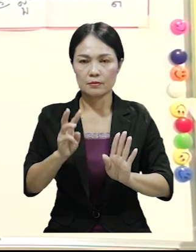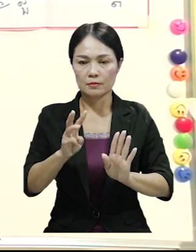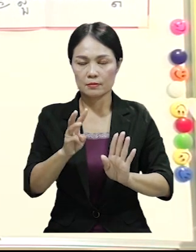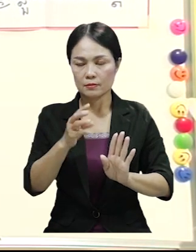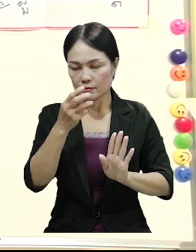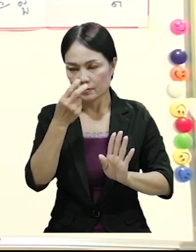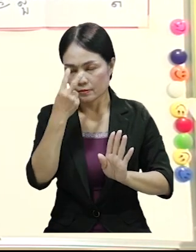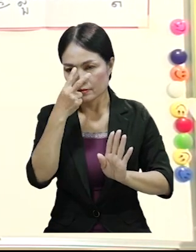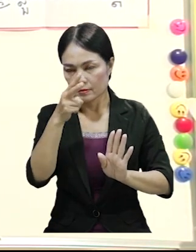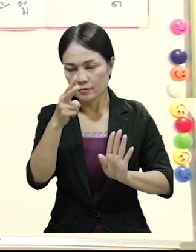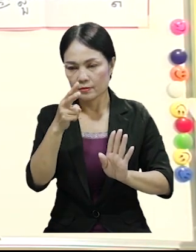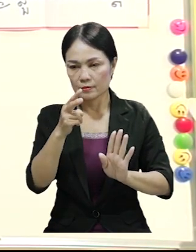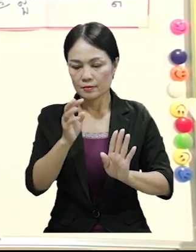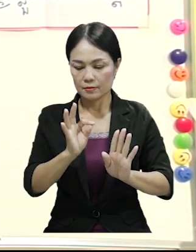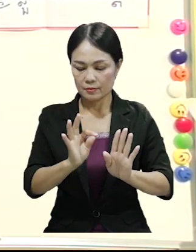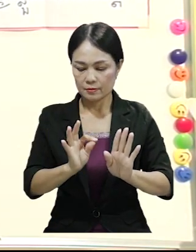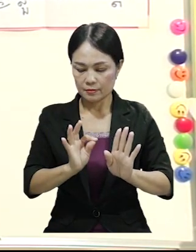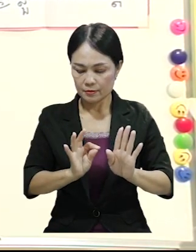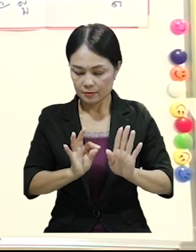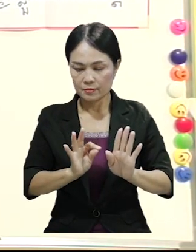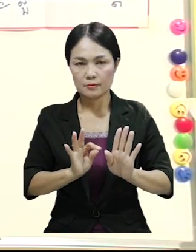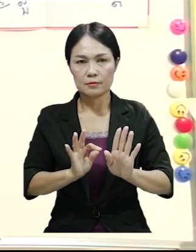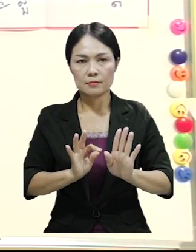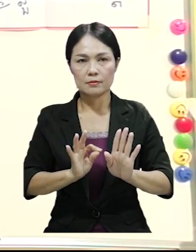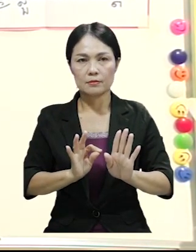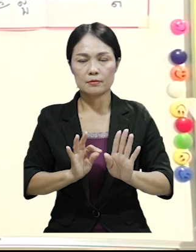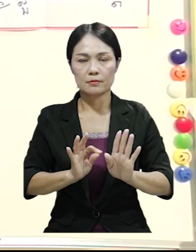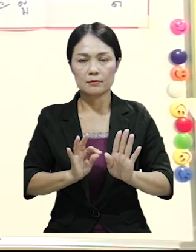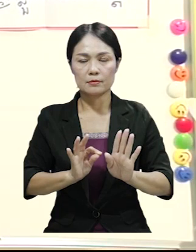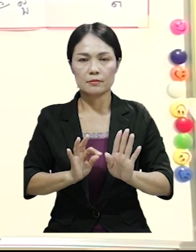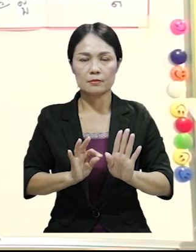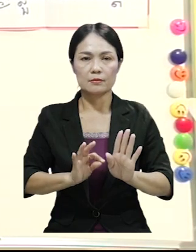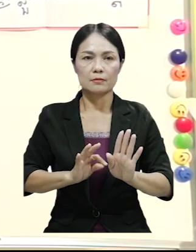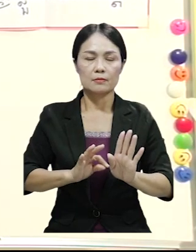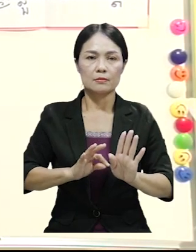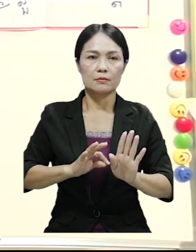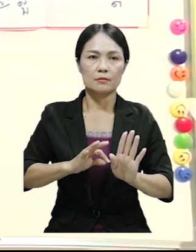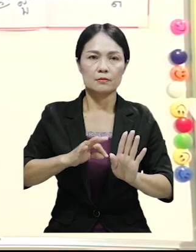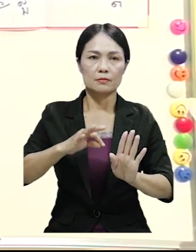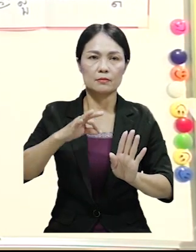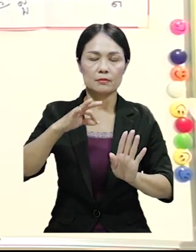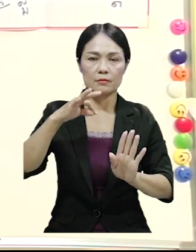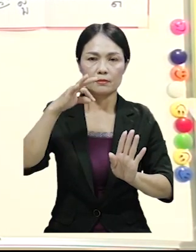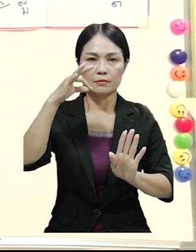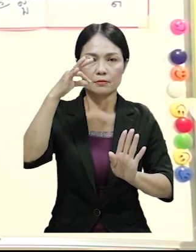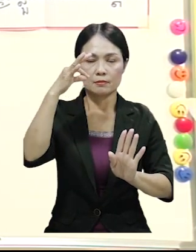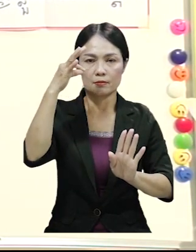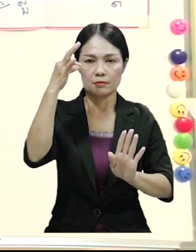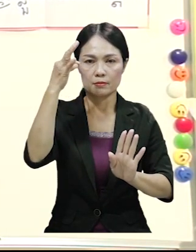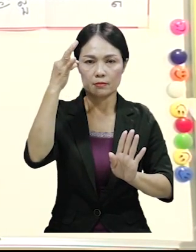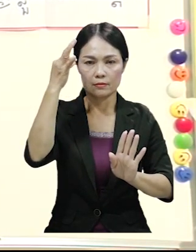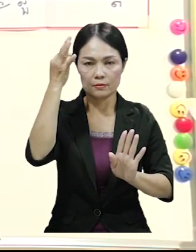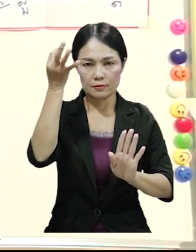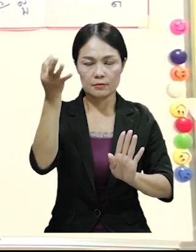កសម្លឹងមើលទៅដៃស្ដាំកូនណាឃើញទេហើយលើកឡើងលើលាស្ទួយត្រឹមចុ